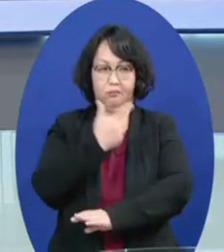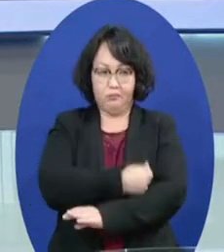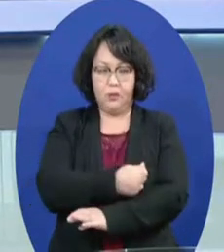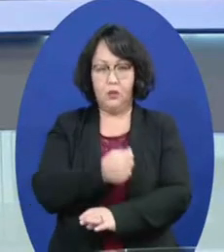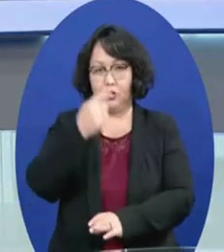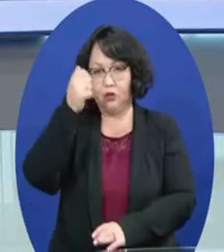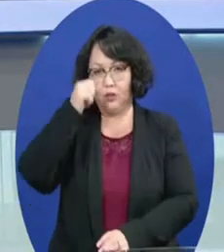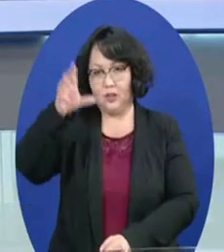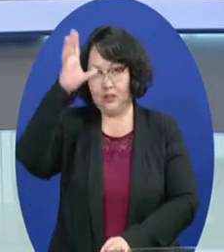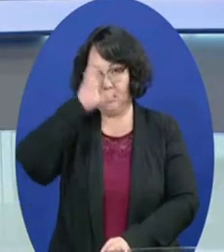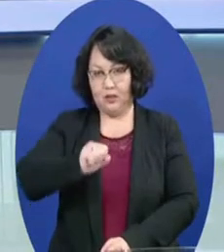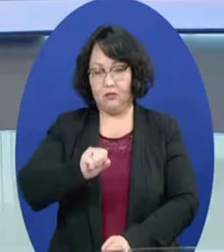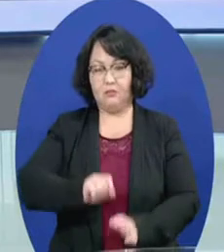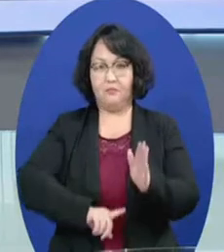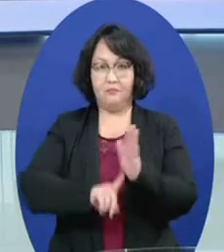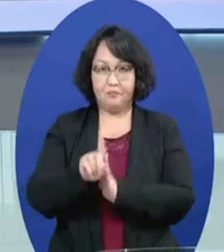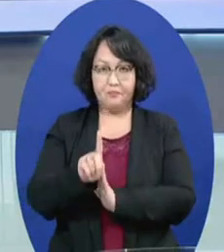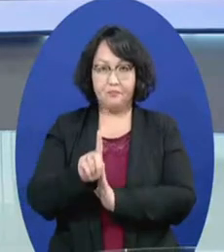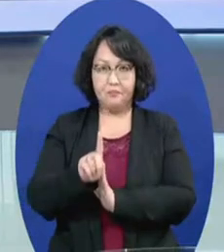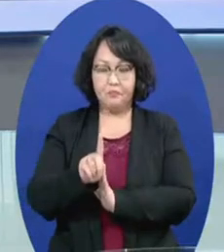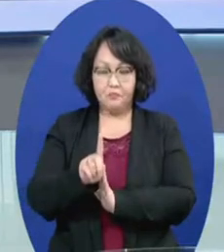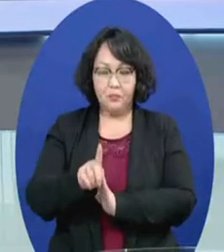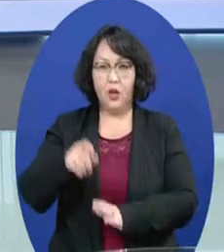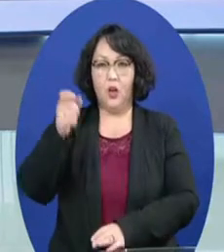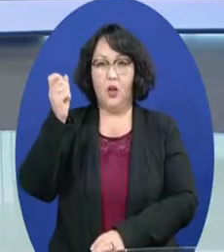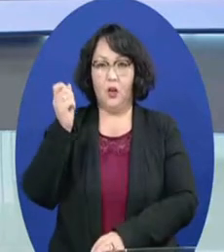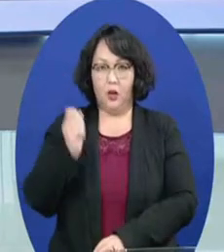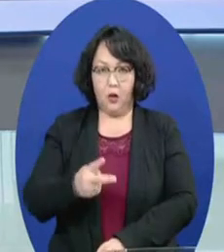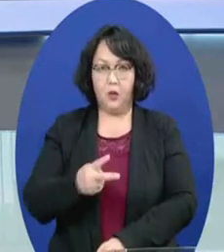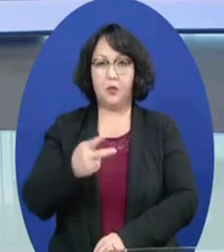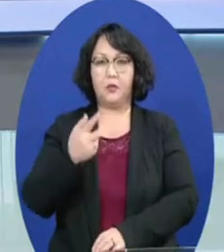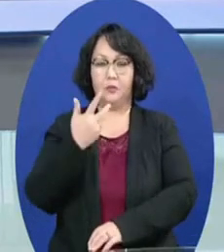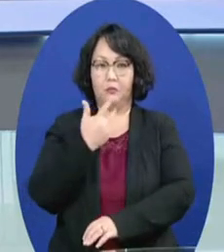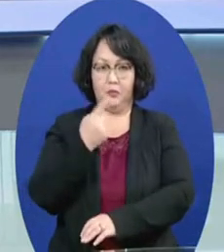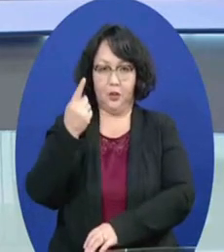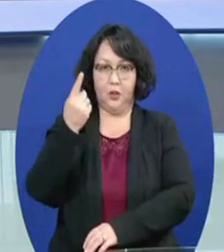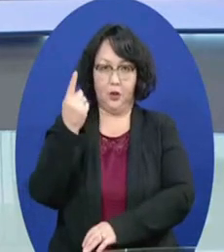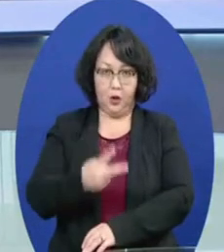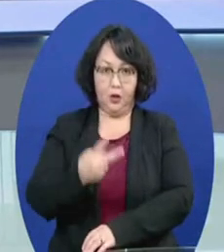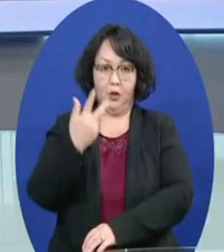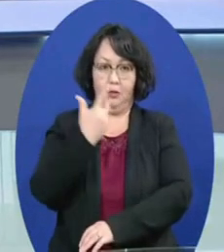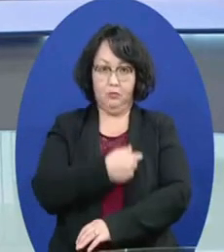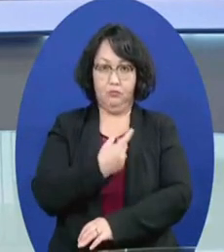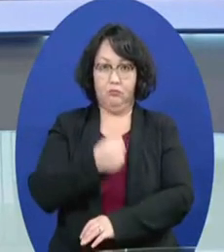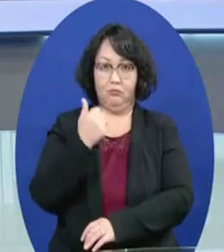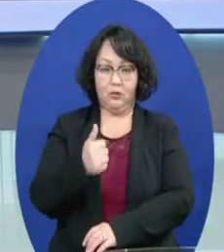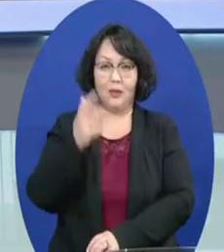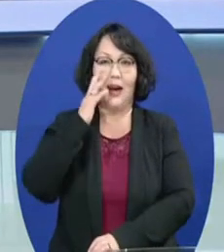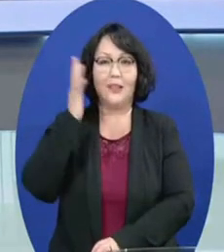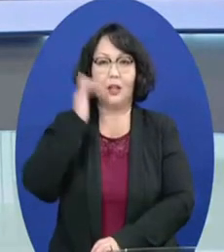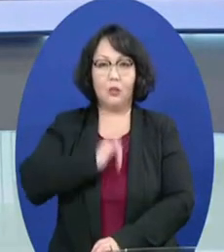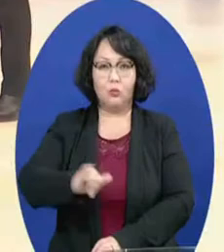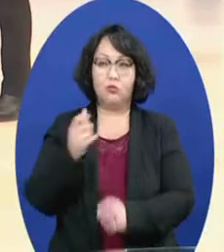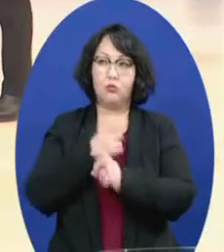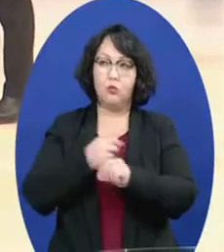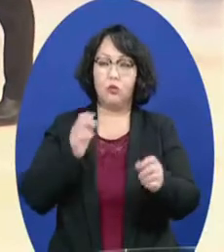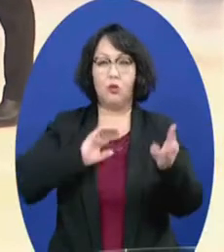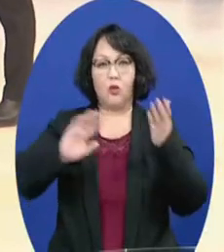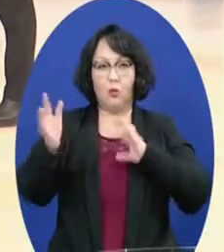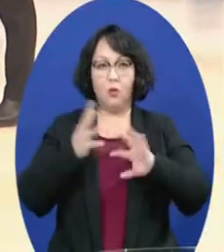улсын ерөнхийлөгчид Оюн Эрдэнэ тариуллаа. За үе шаттайгаар 2 тун вакцина тариулсан иргэн хилийн чандад зорчих боломж нээгдэх юм